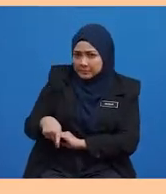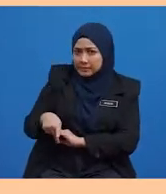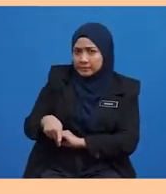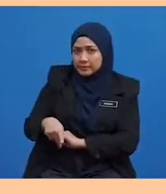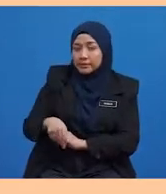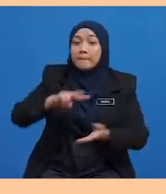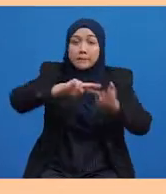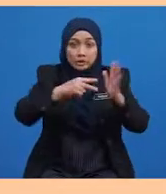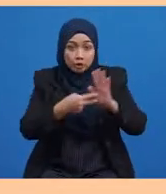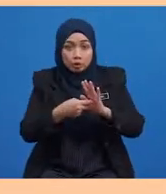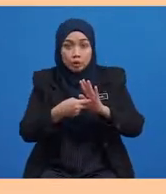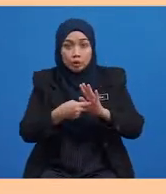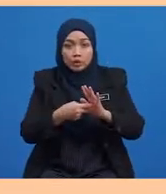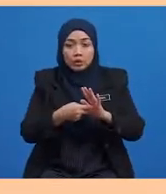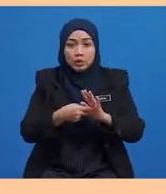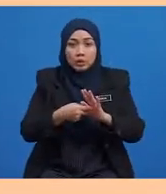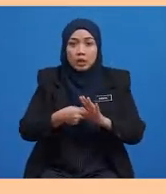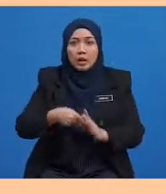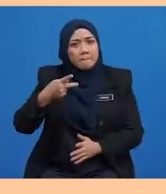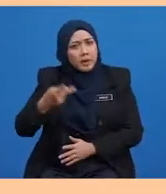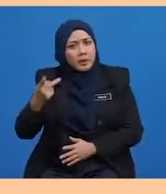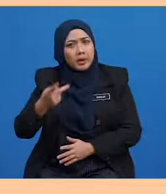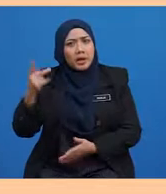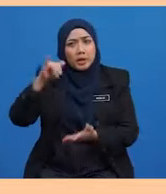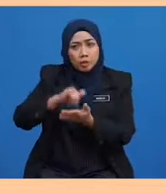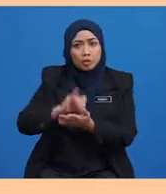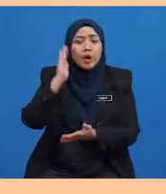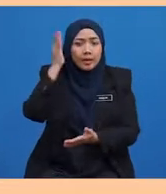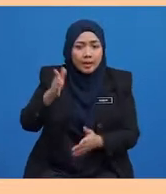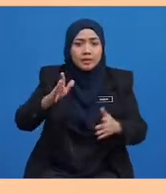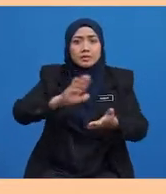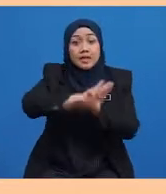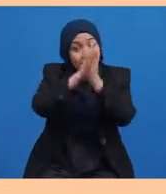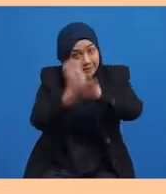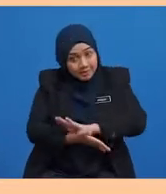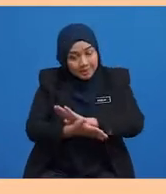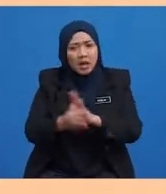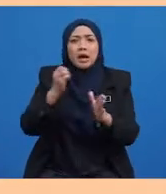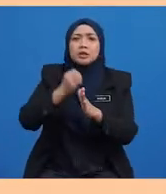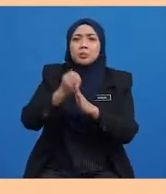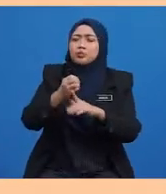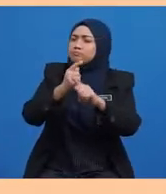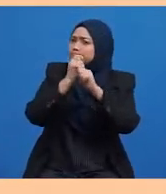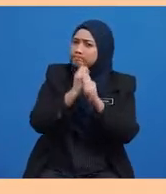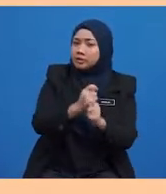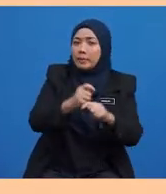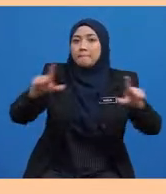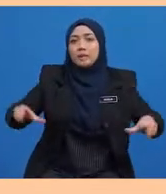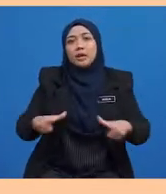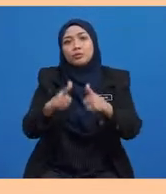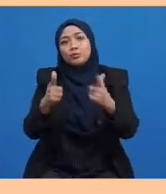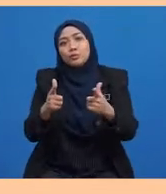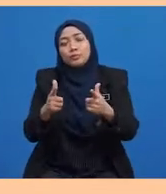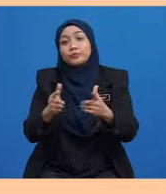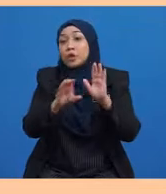perkara itu akan terjadi atau tetap berlaku. Contohnya adalah Malaysia menyambut